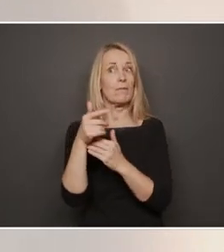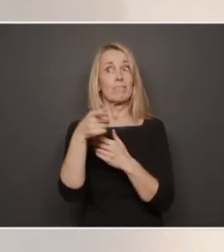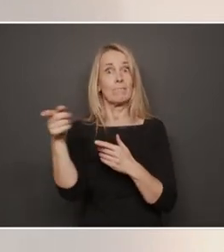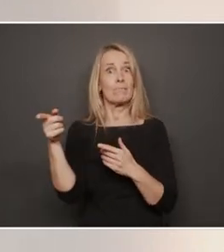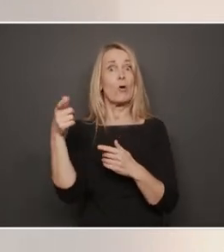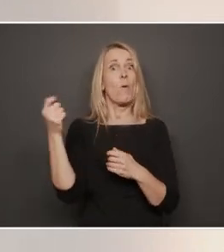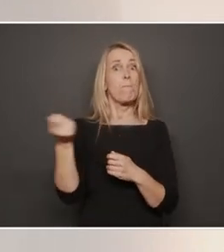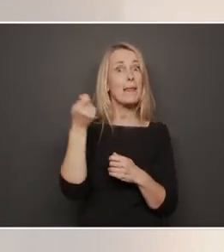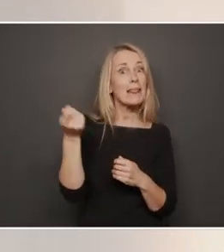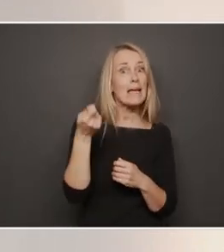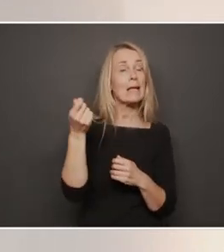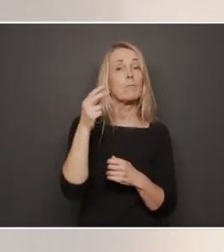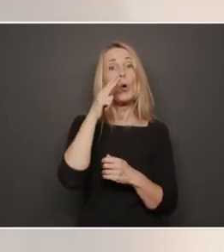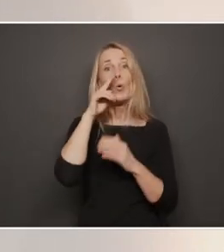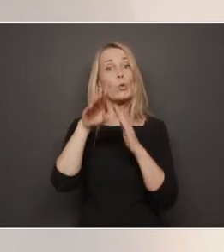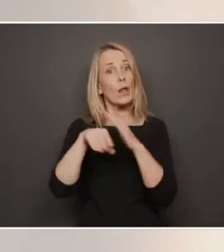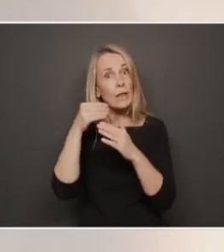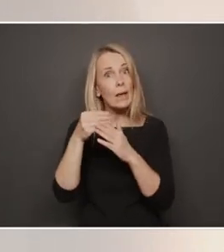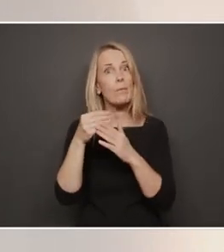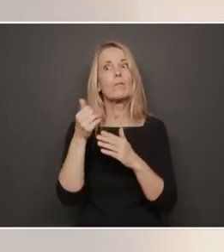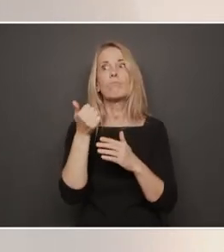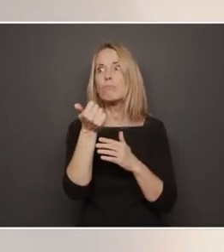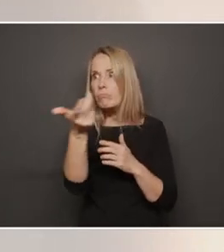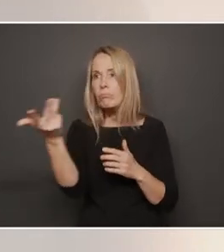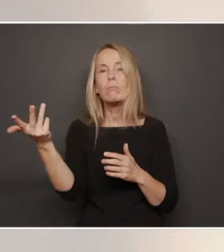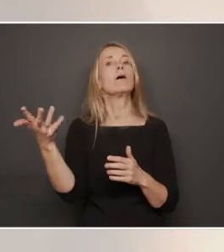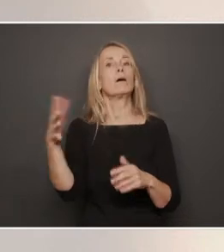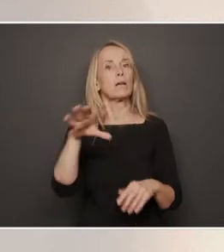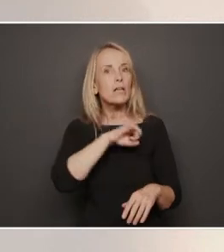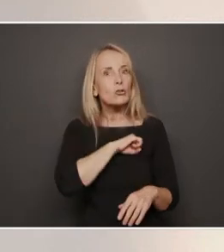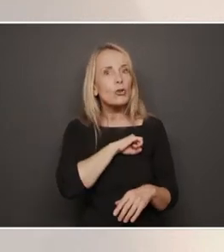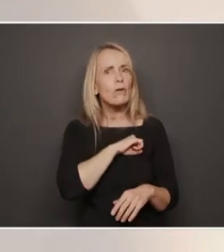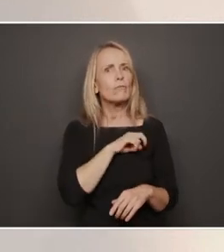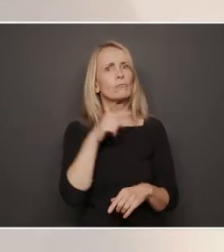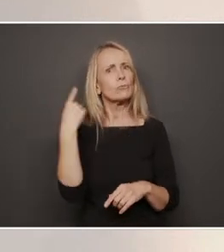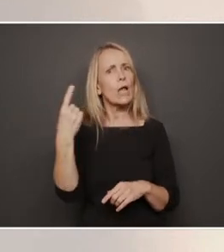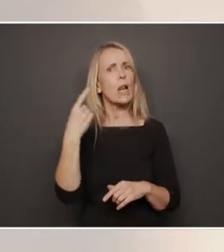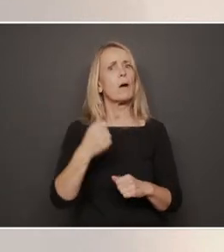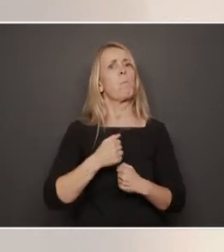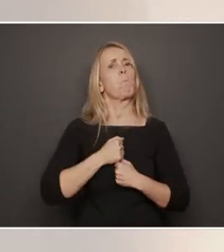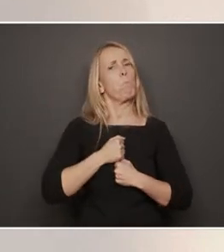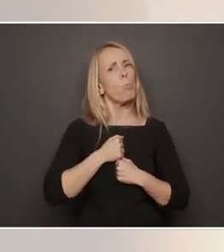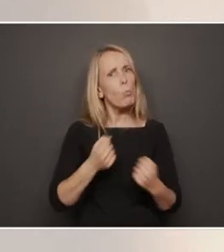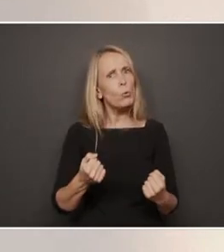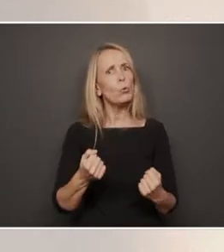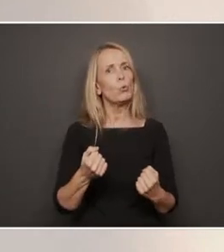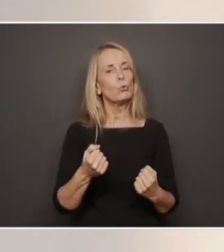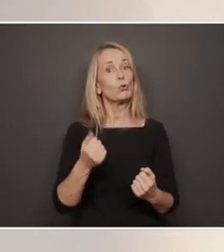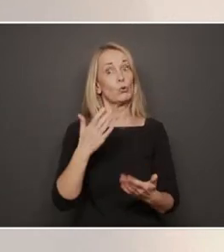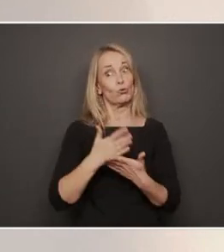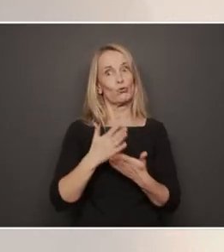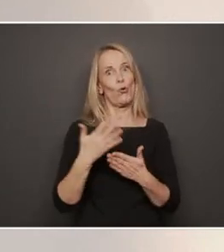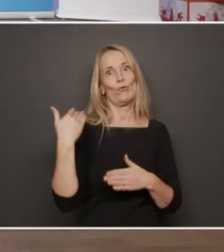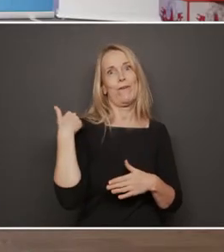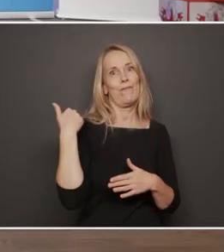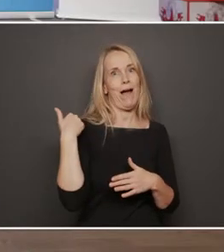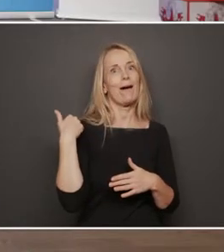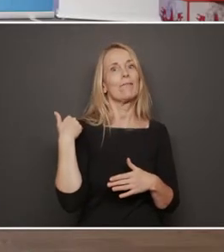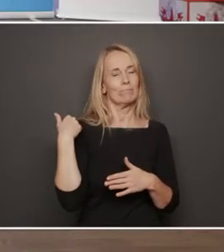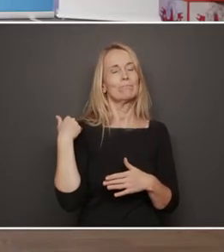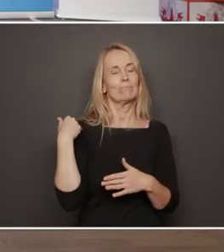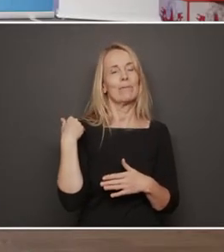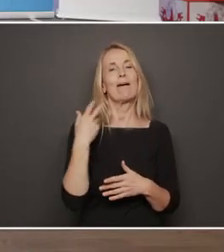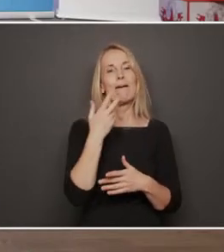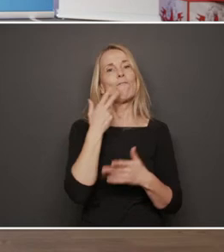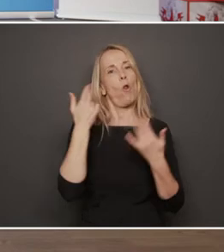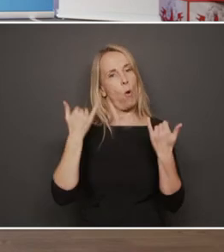Unternehmen, denen dies gelungen ist, die diese mutigen Schritte schon vollzogen haben, die wollen